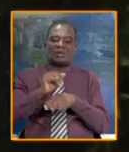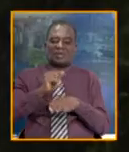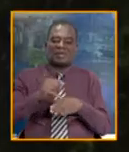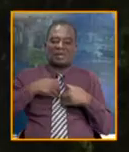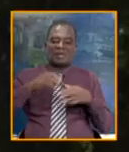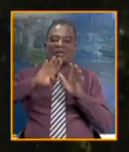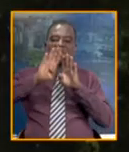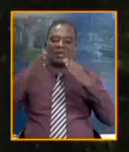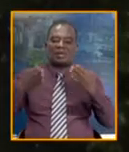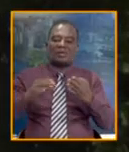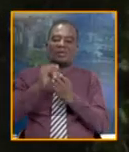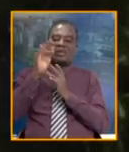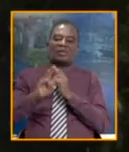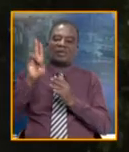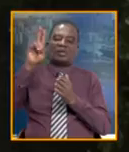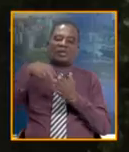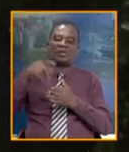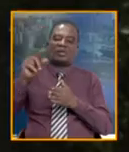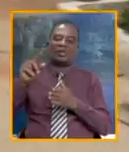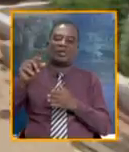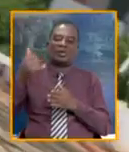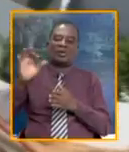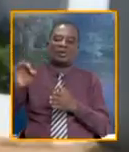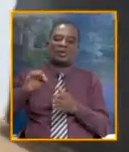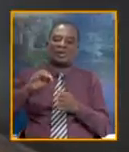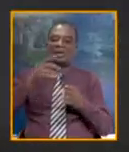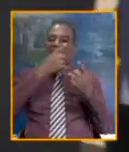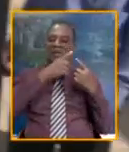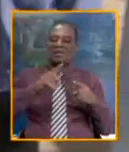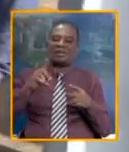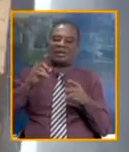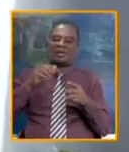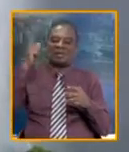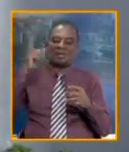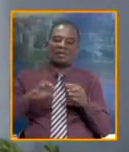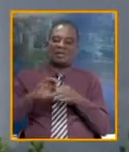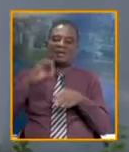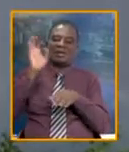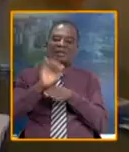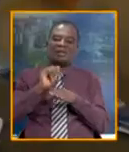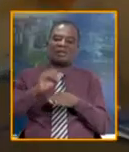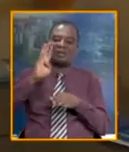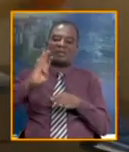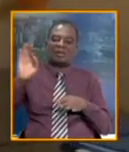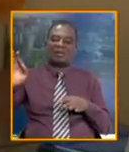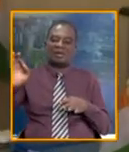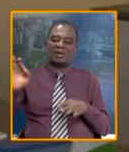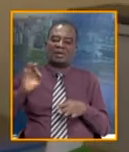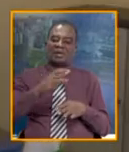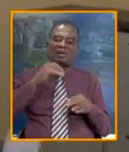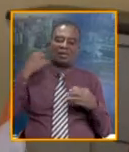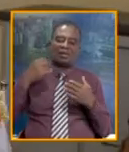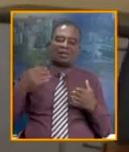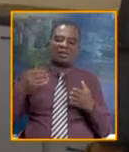a été ouvert en juin 2019 et dépend de l'ambassade de la Côte d'Ivoire au Burkina Faso. À sa